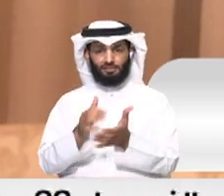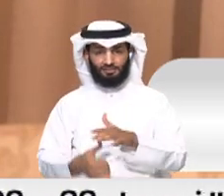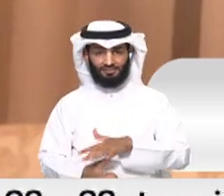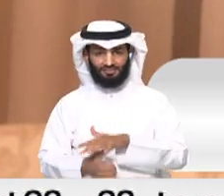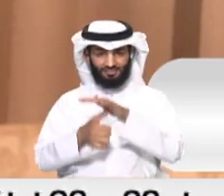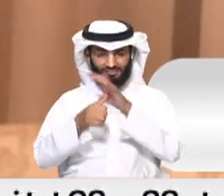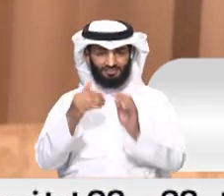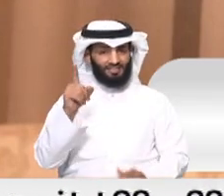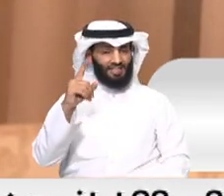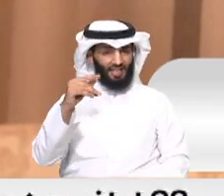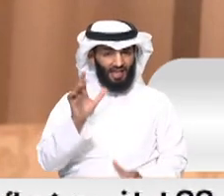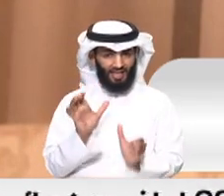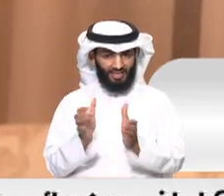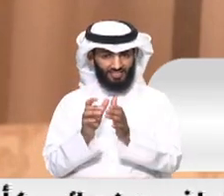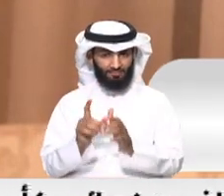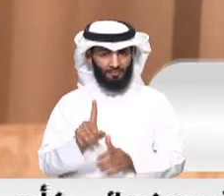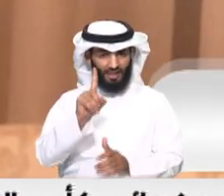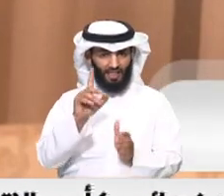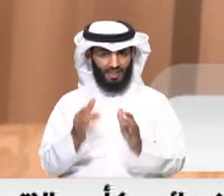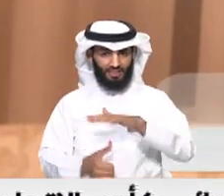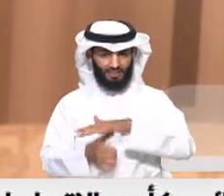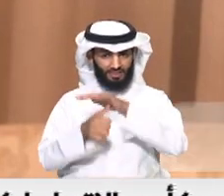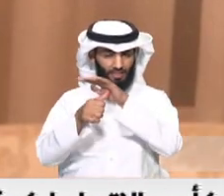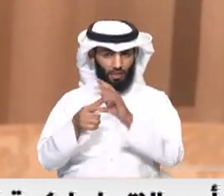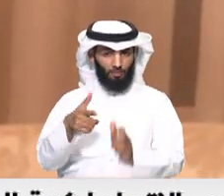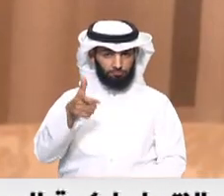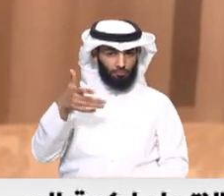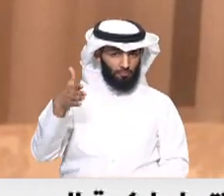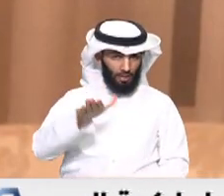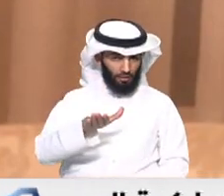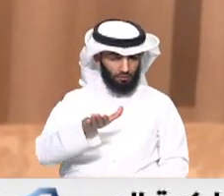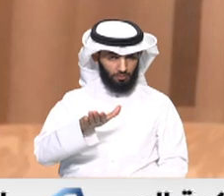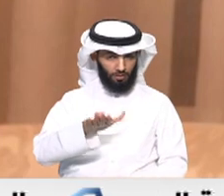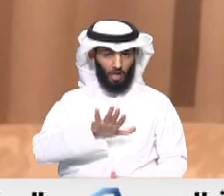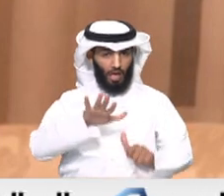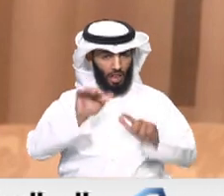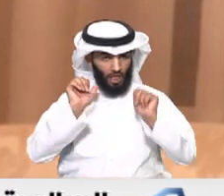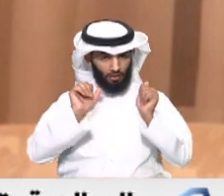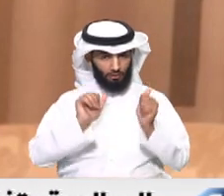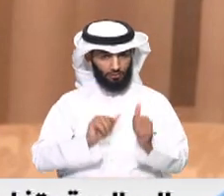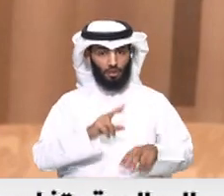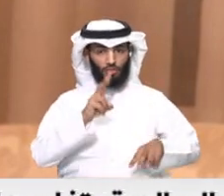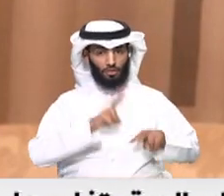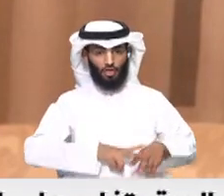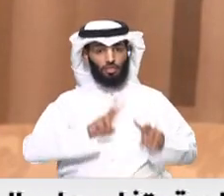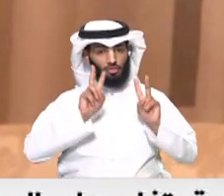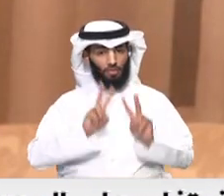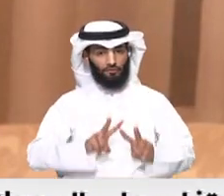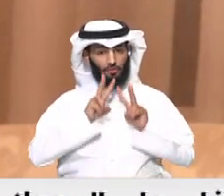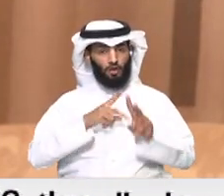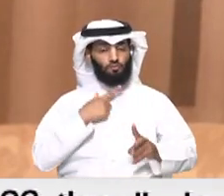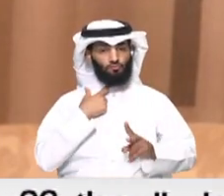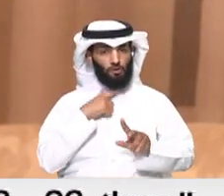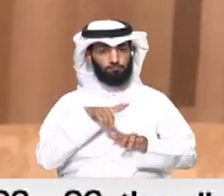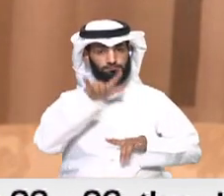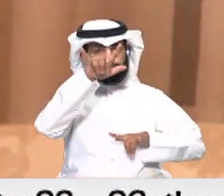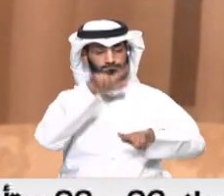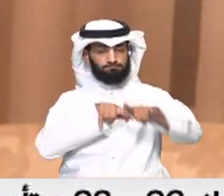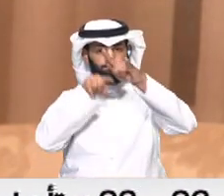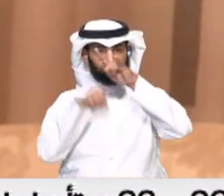يزال مستمرا ولا يزال مصرا على ضرب كل القدرات المتبقية لحزب الله بحسب